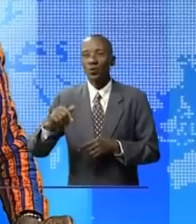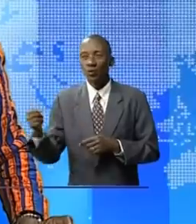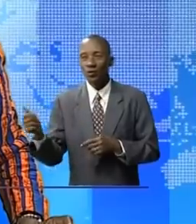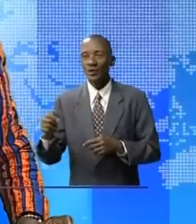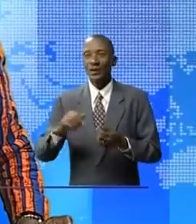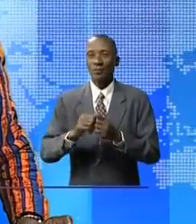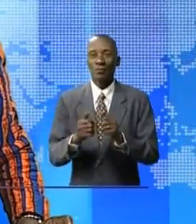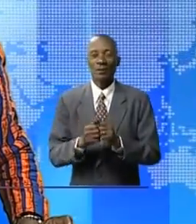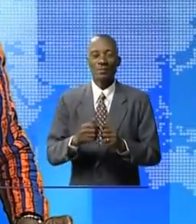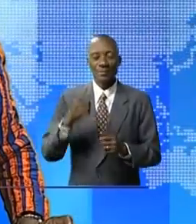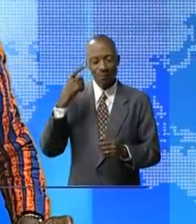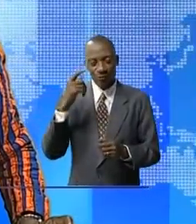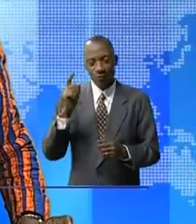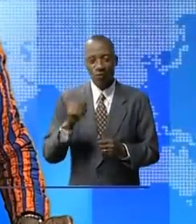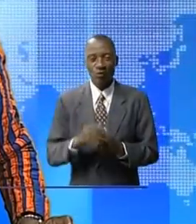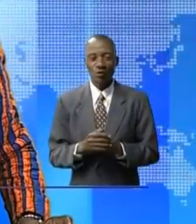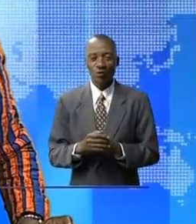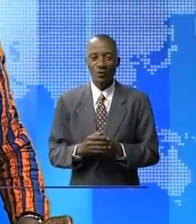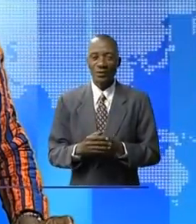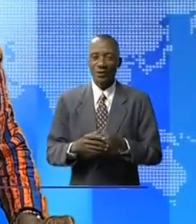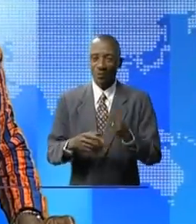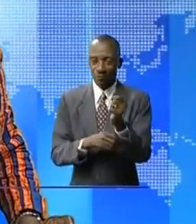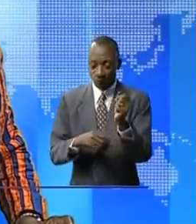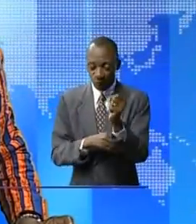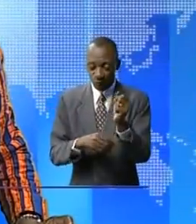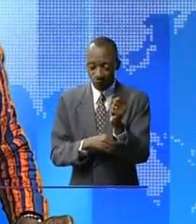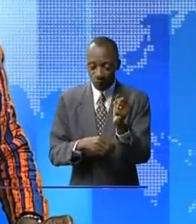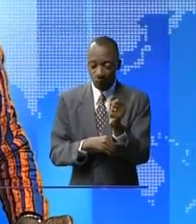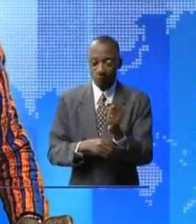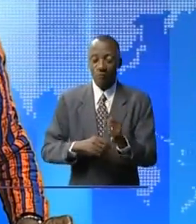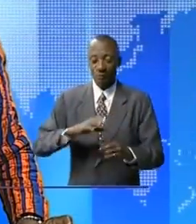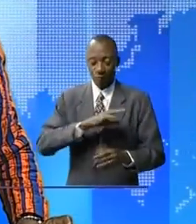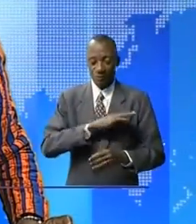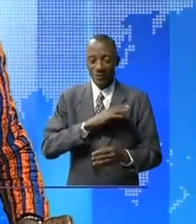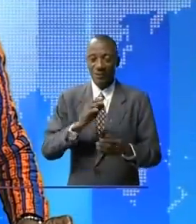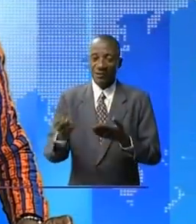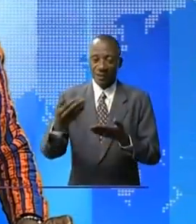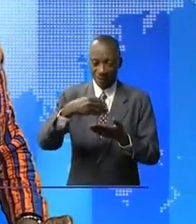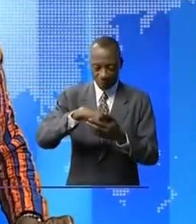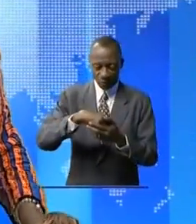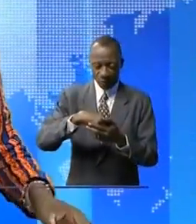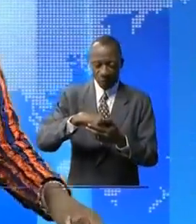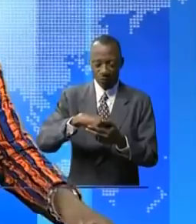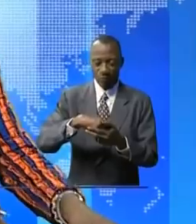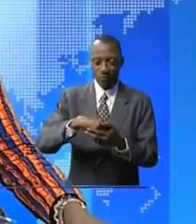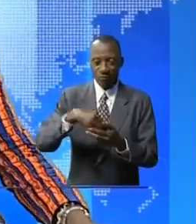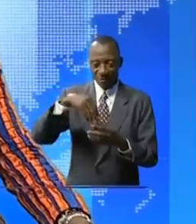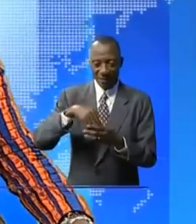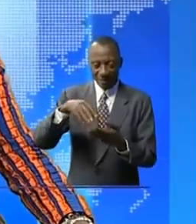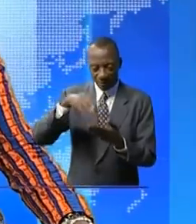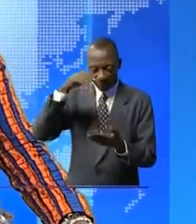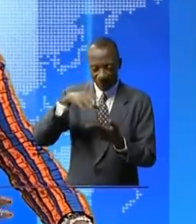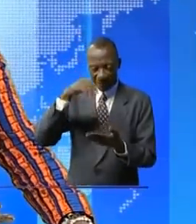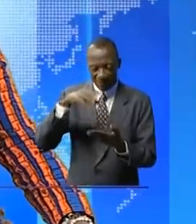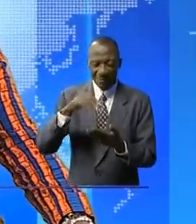son gouvernement ressortissants de la province du Grand Katanga. Ces derniers réitèrent leur soutien au chef de l'État, Félix-Antoine Tshisekedi,